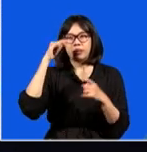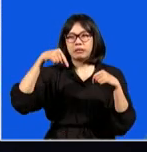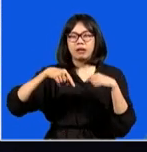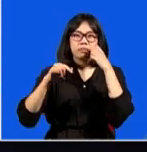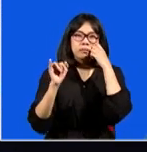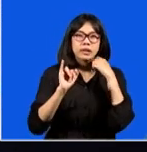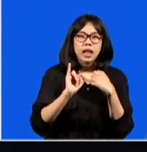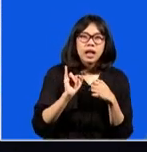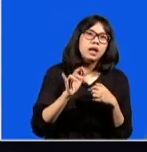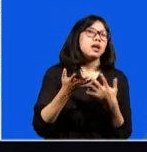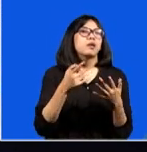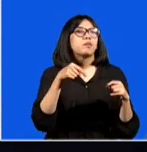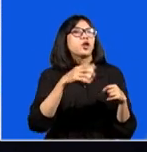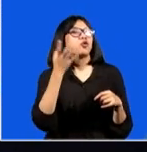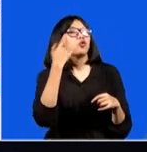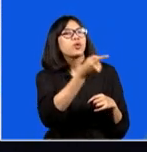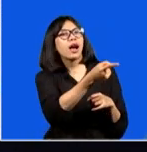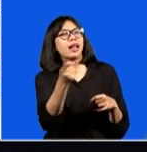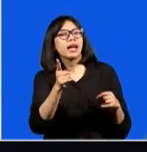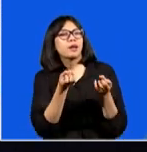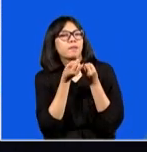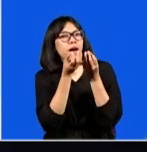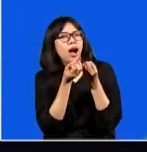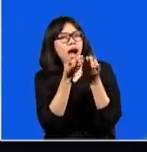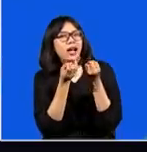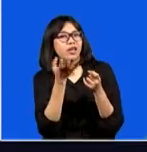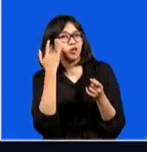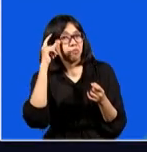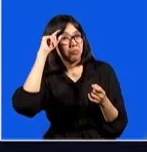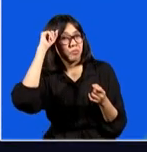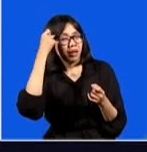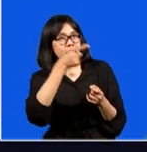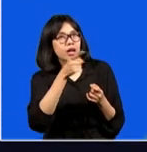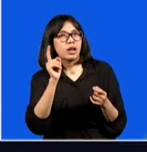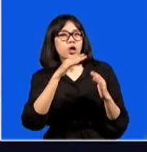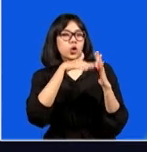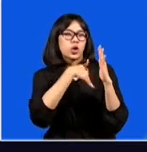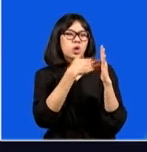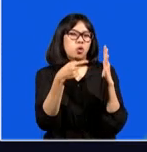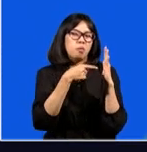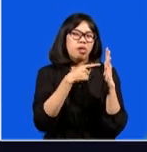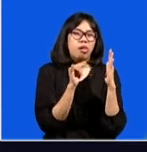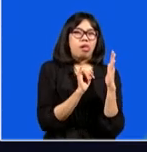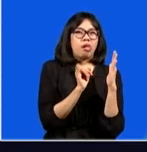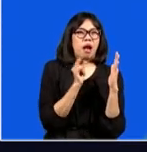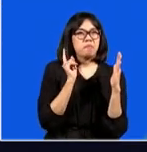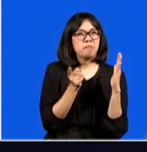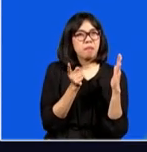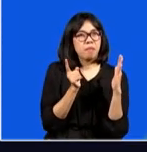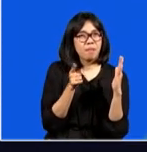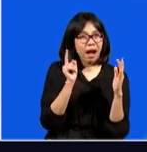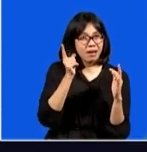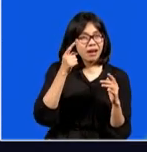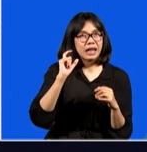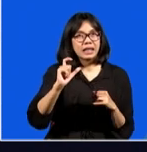ada nggak perasaan itu waktu kita mengajar Kenapa sih pengajaran kurikulum begitu aja Ada nggak